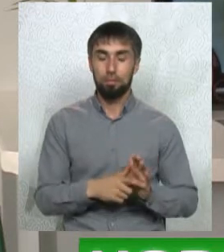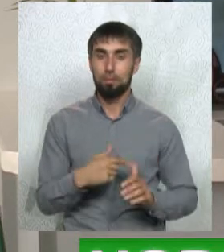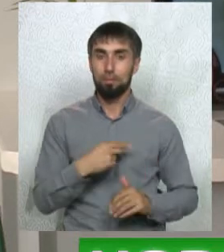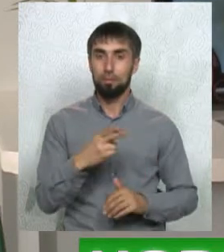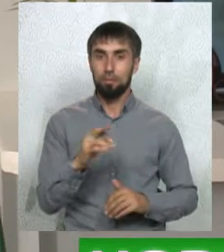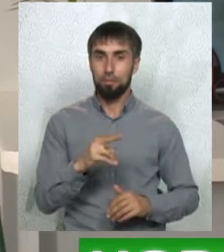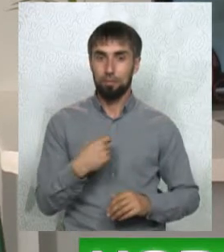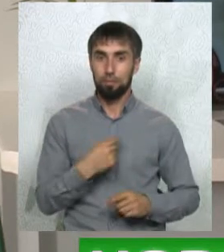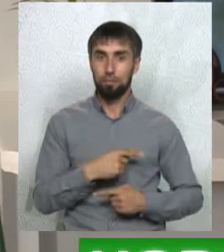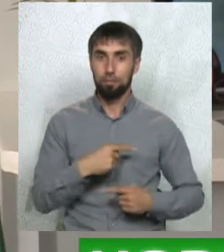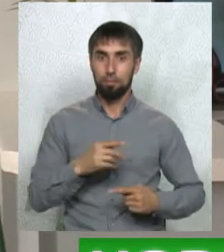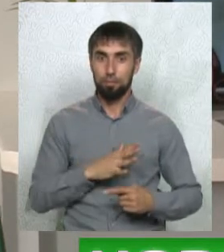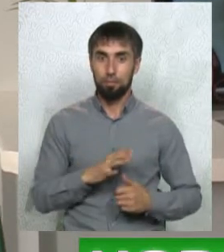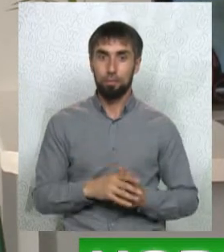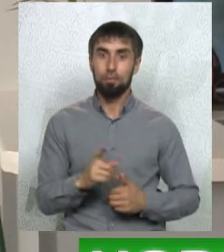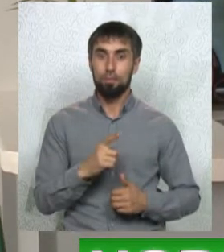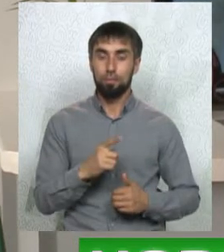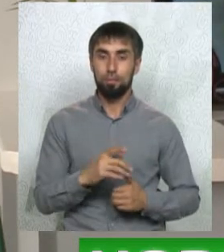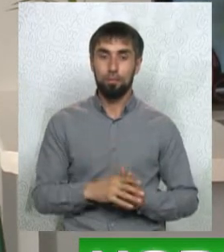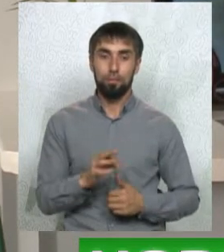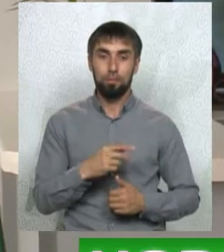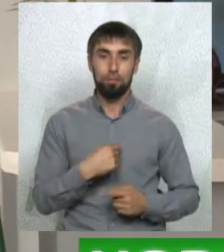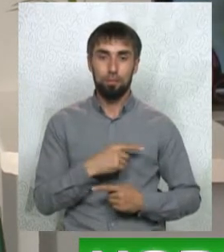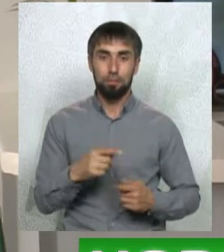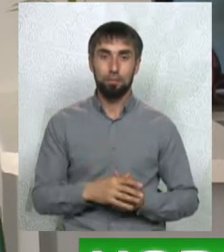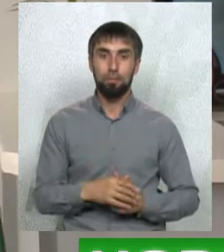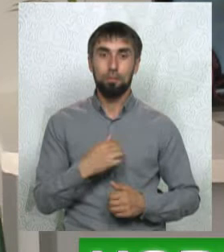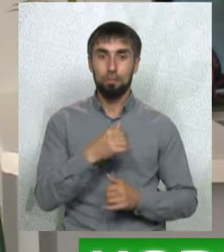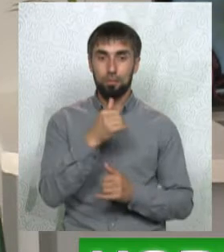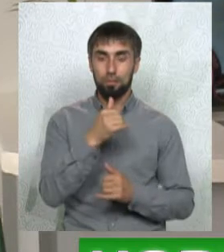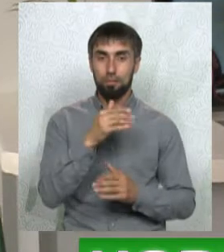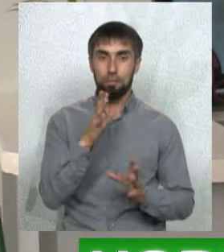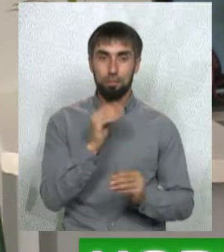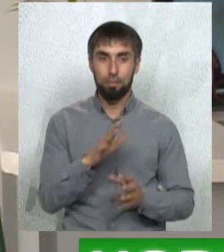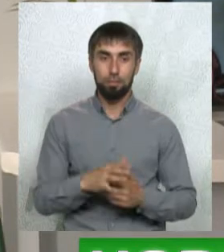я испугался, что не успею